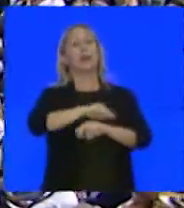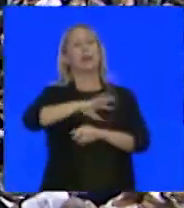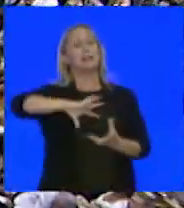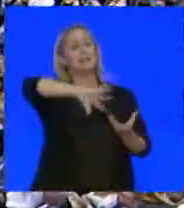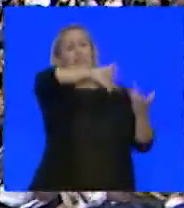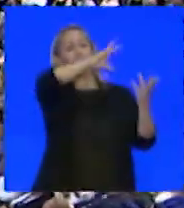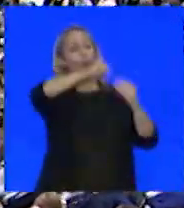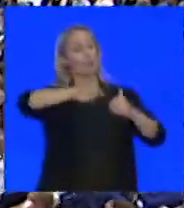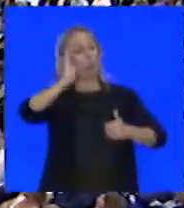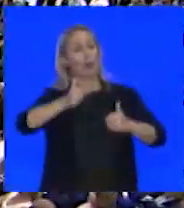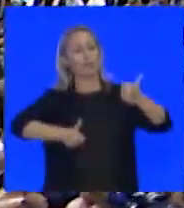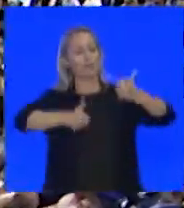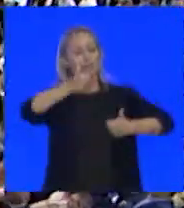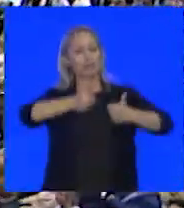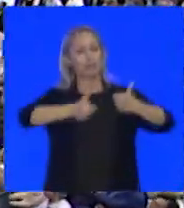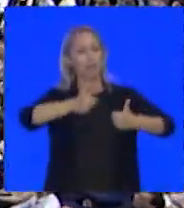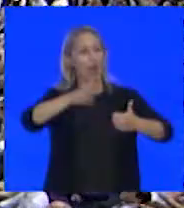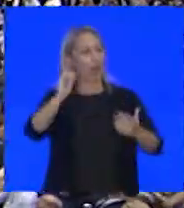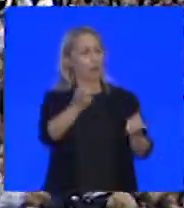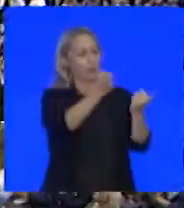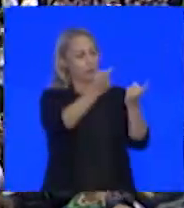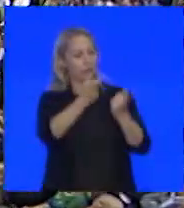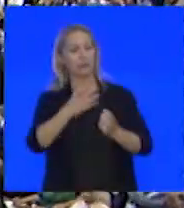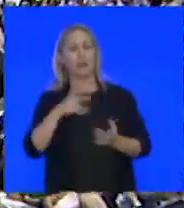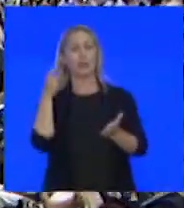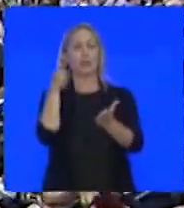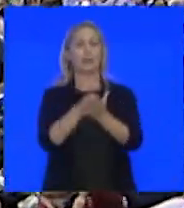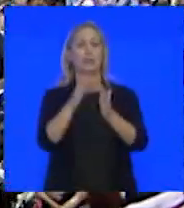πλαίσιο φορολογικής κατοικίας.